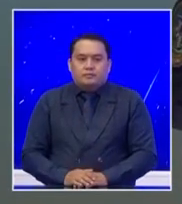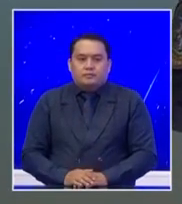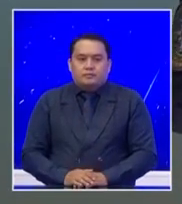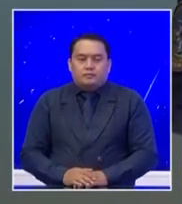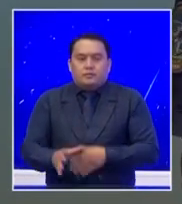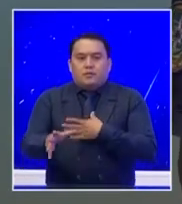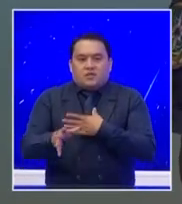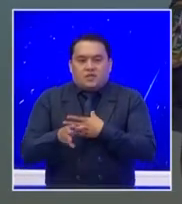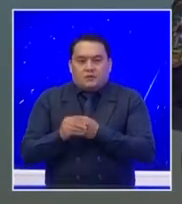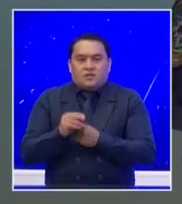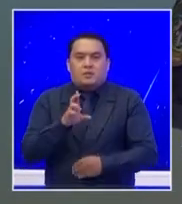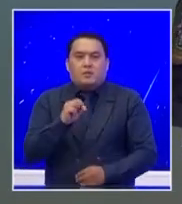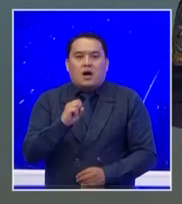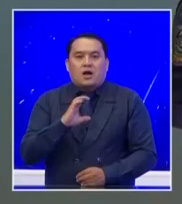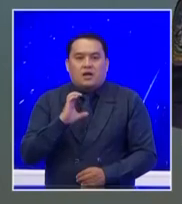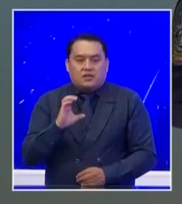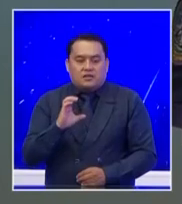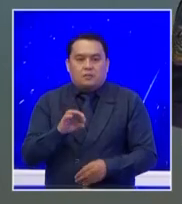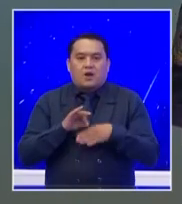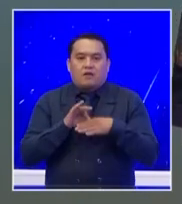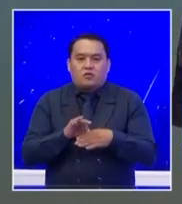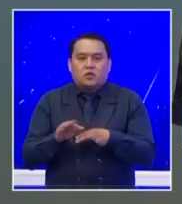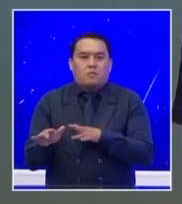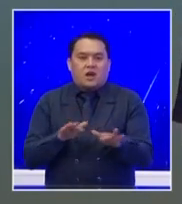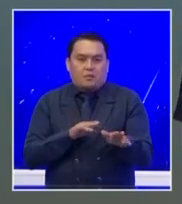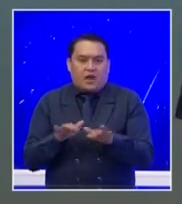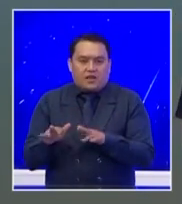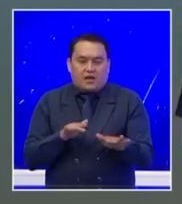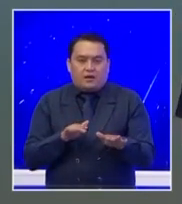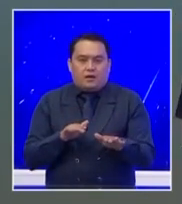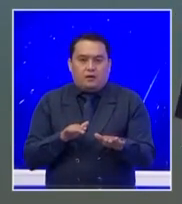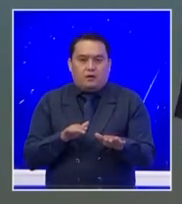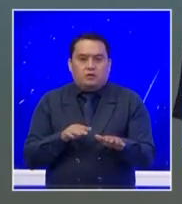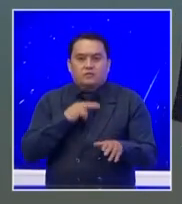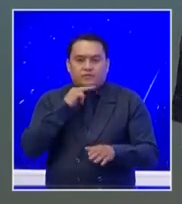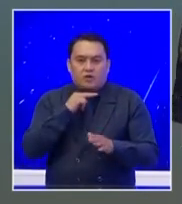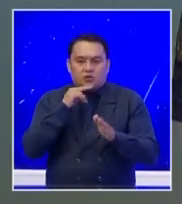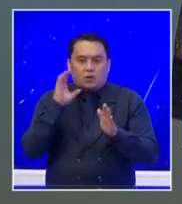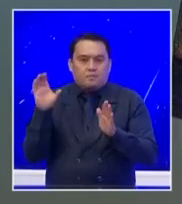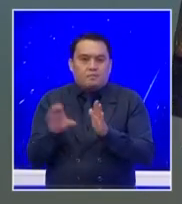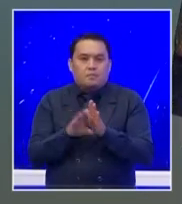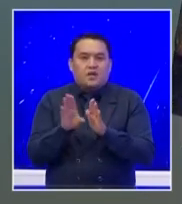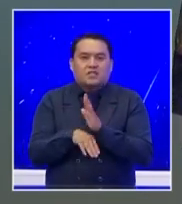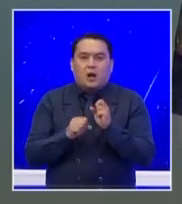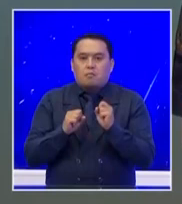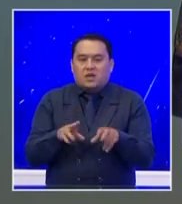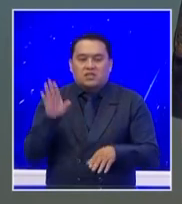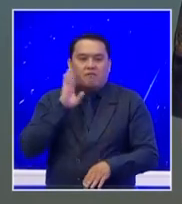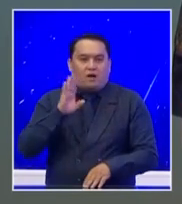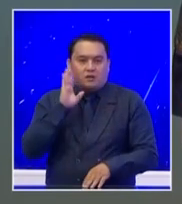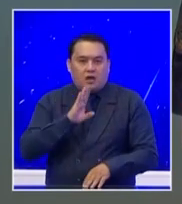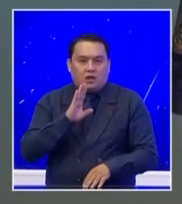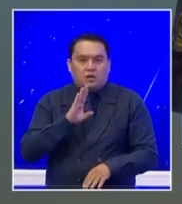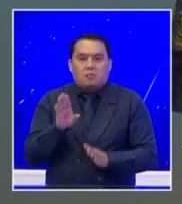лесным хозяйством ежедневно проводятся профилактические мероприятия по соблюдению безопасности жителей на воде,